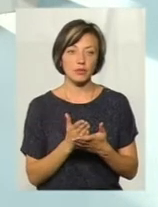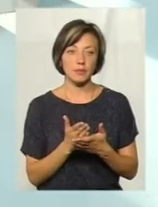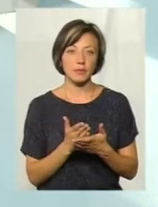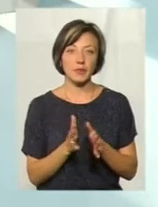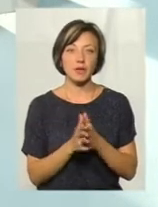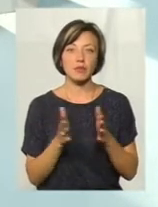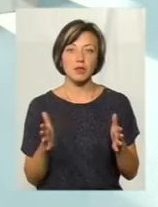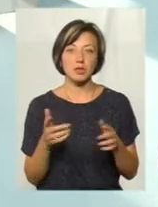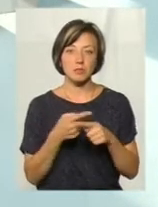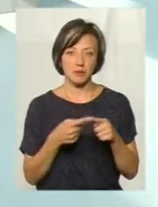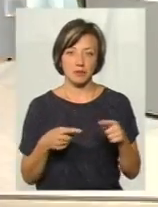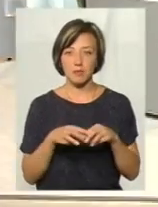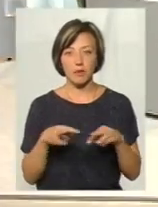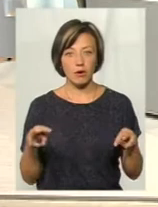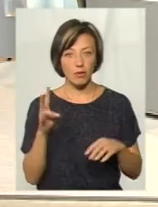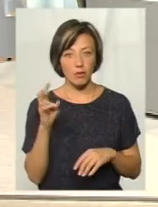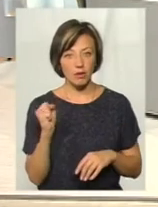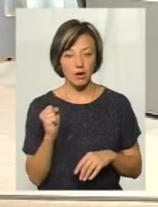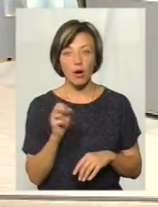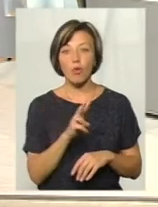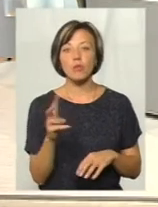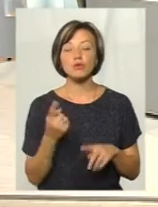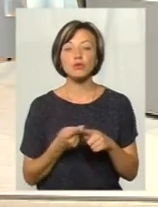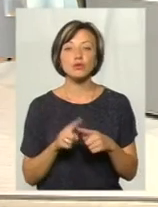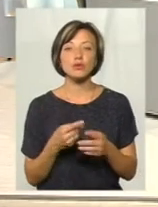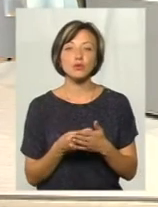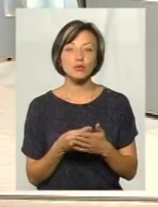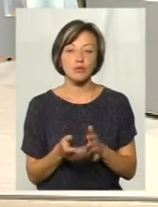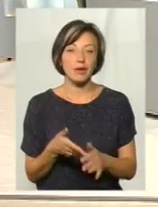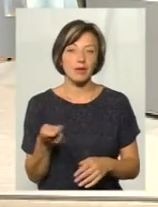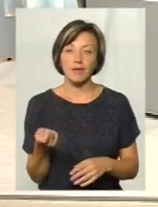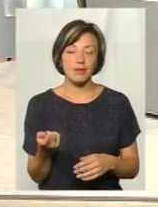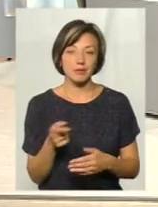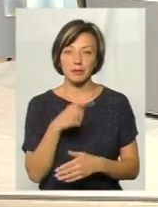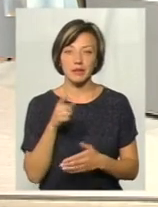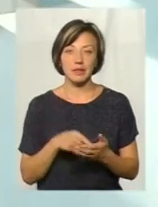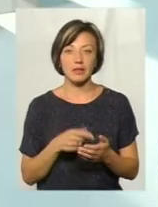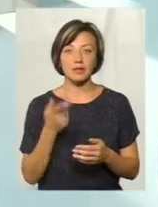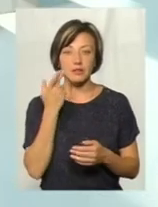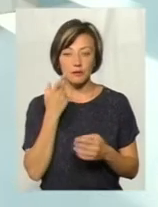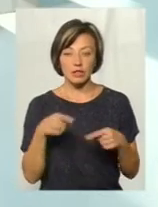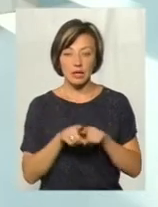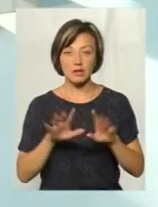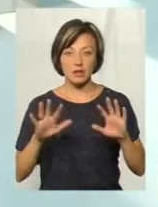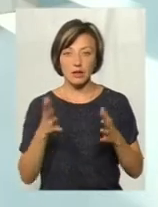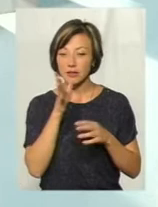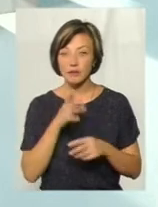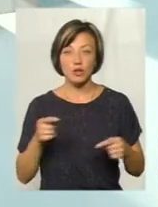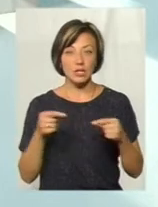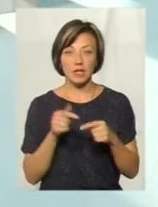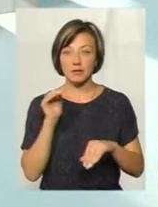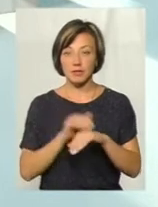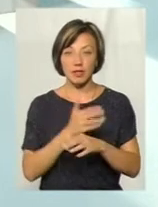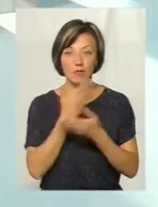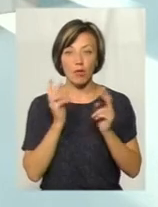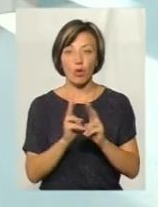трошечки більше, як 500 000. Але кому тепер цю суму пред'являти, оце питання? Тому завжди так стається. Якщо своєчасно не зафіксували,